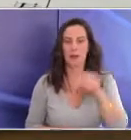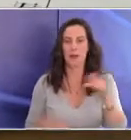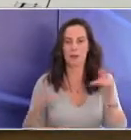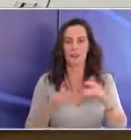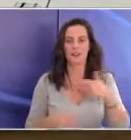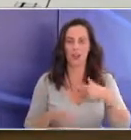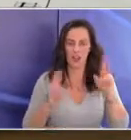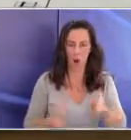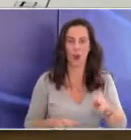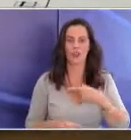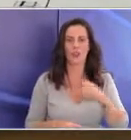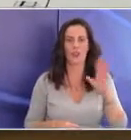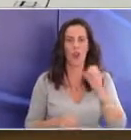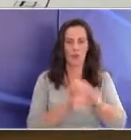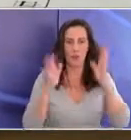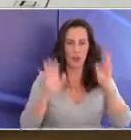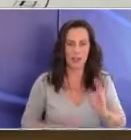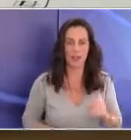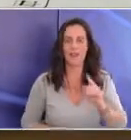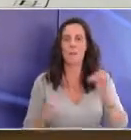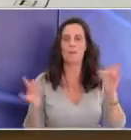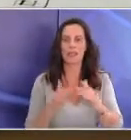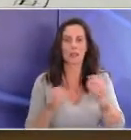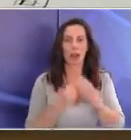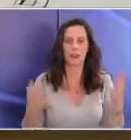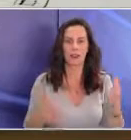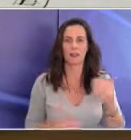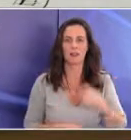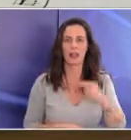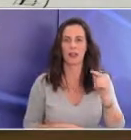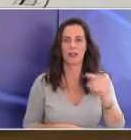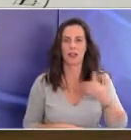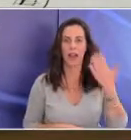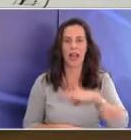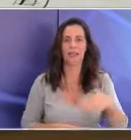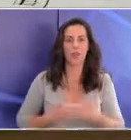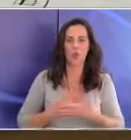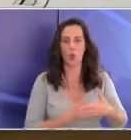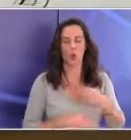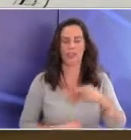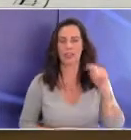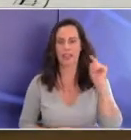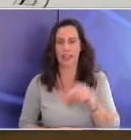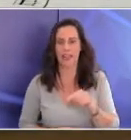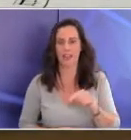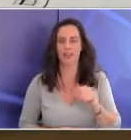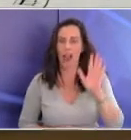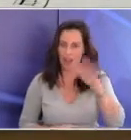למשחקים כשאני יכולה, כשאני לא עמוסה מדי. וזה משחקים מדהימים, ואני הגעתי, עוד שלים שלי היו תינוקות, הגעתי